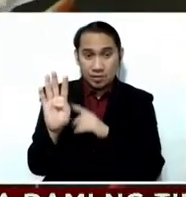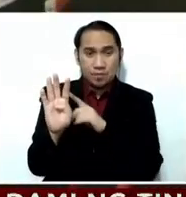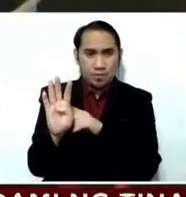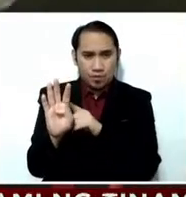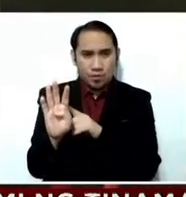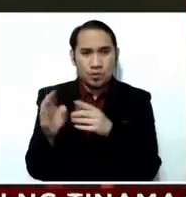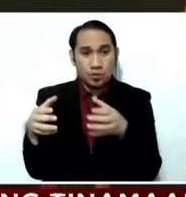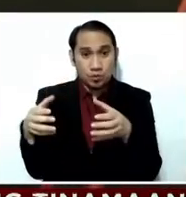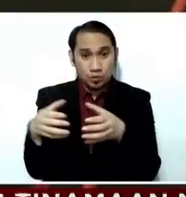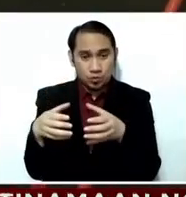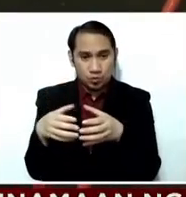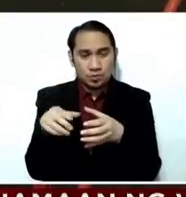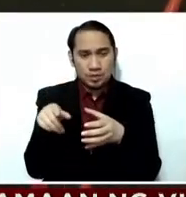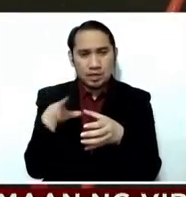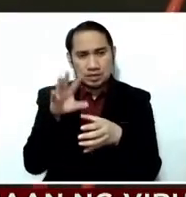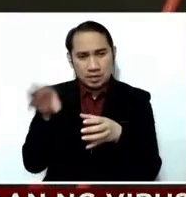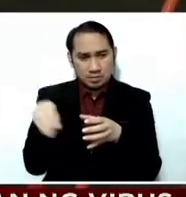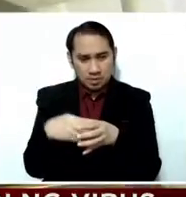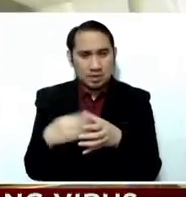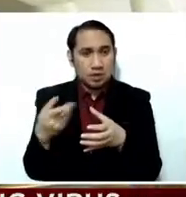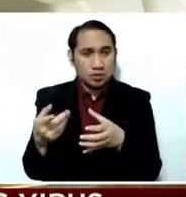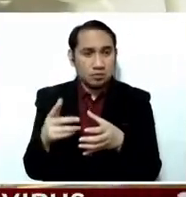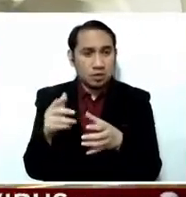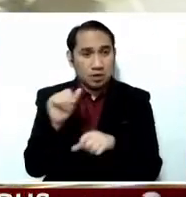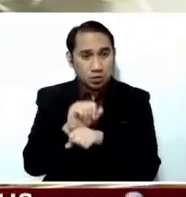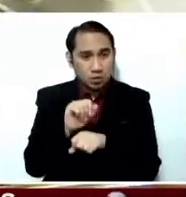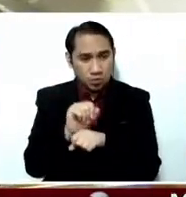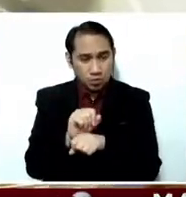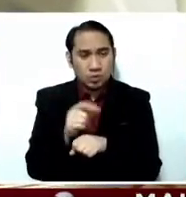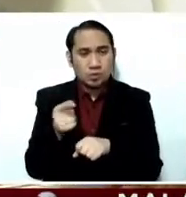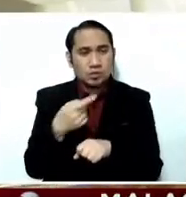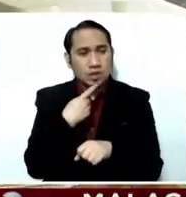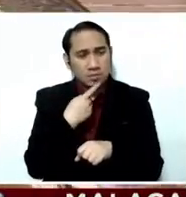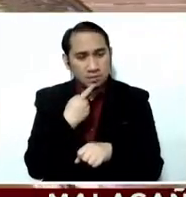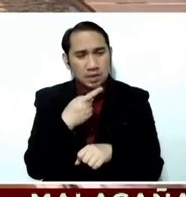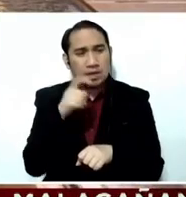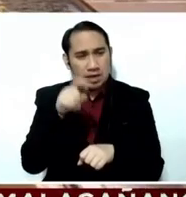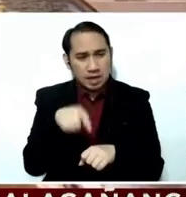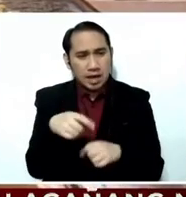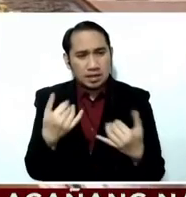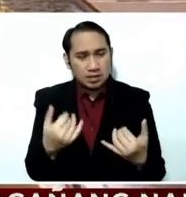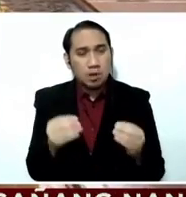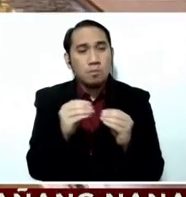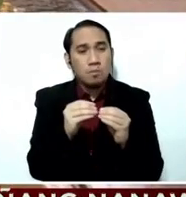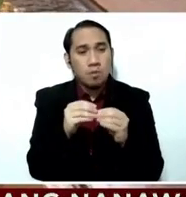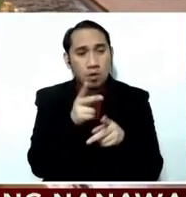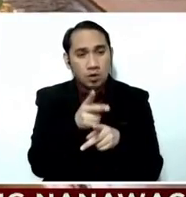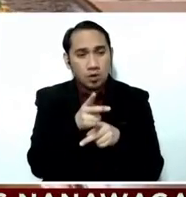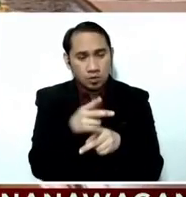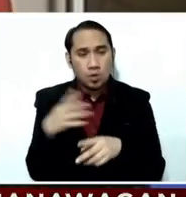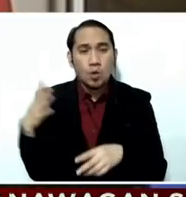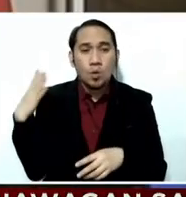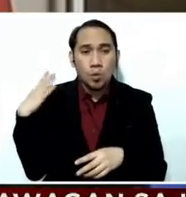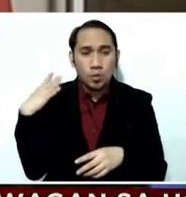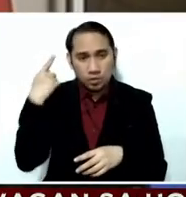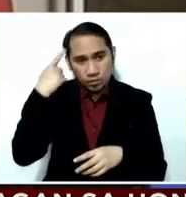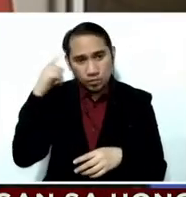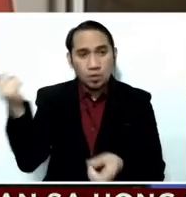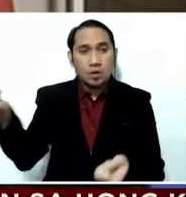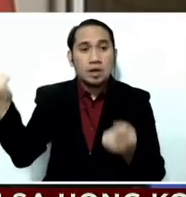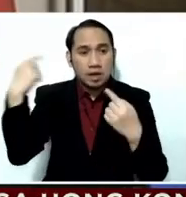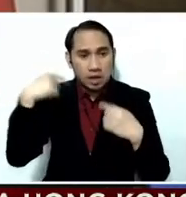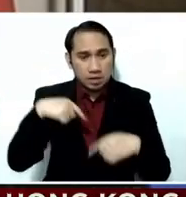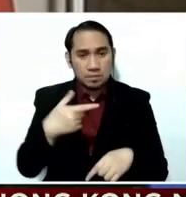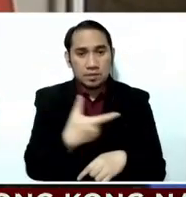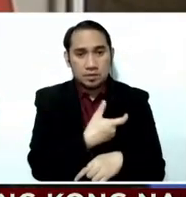frontliners, tulad ng mga nagtatrabaho, doble ingat na lang muna habang paparating ang bakuna para sa kanila. Mask,